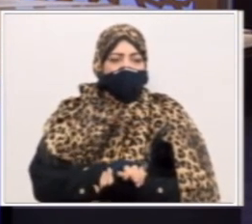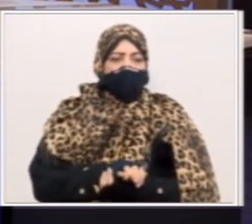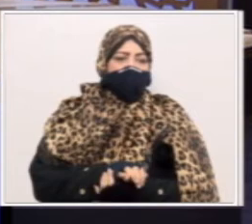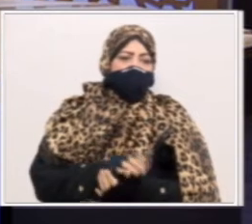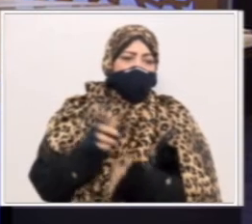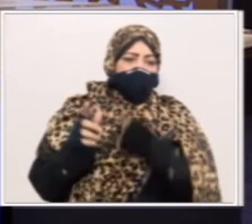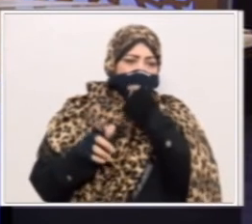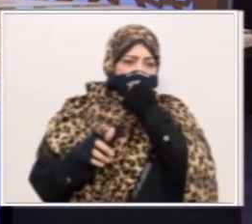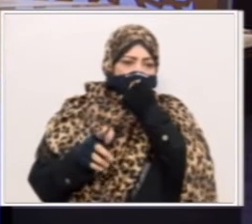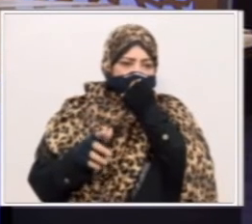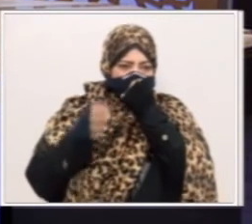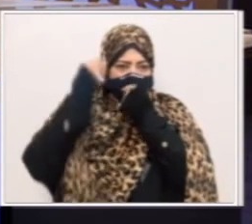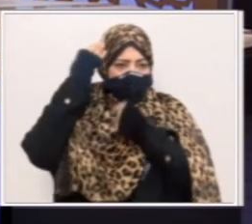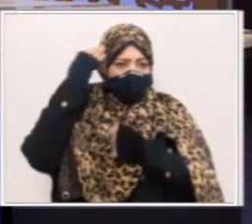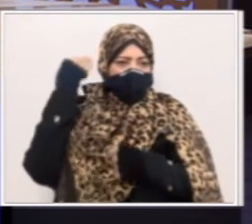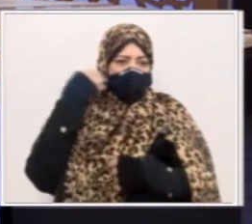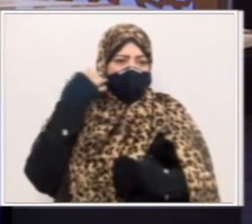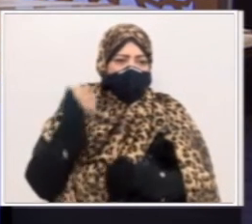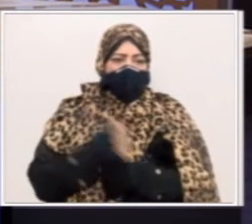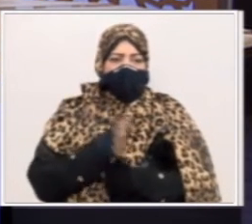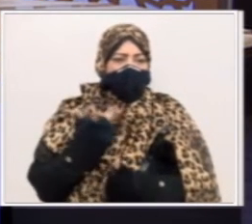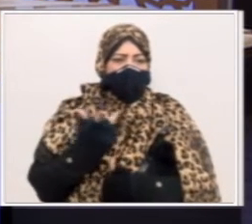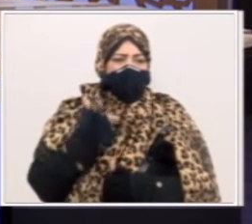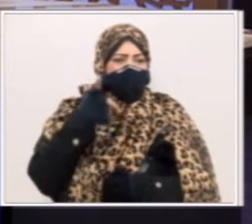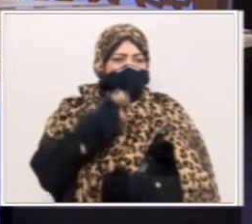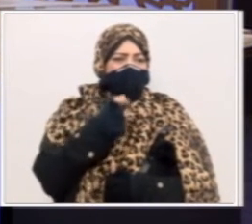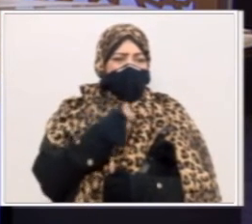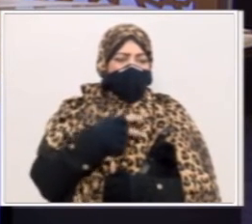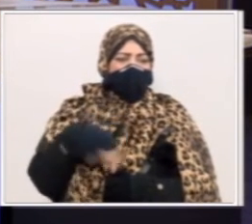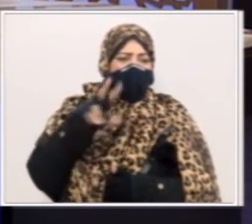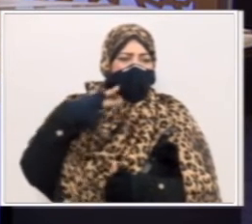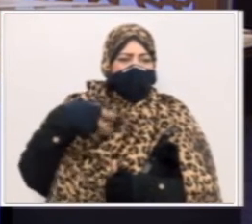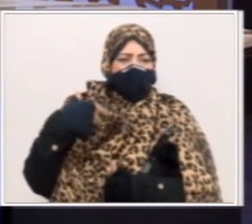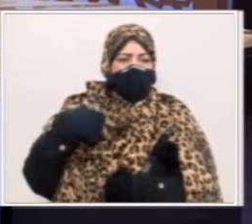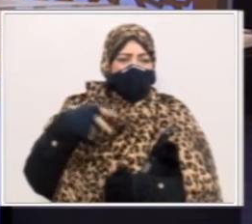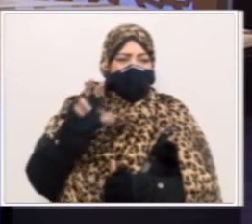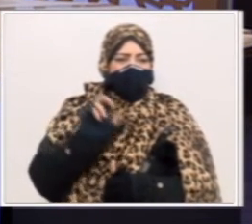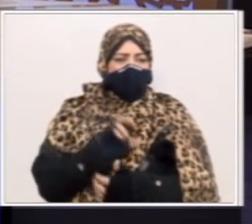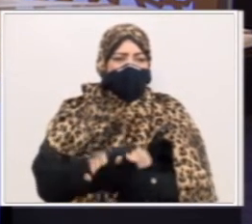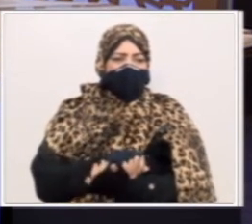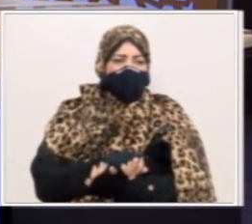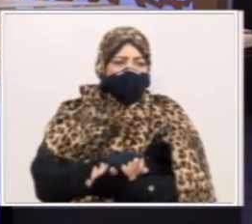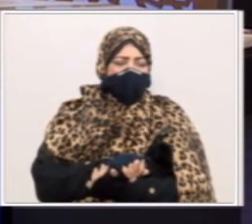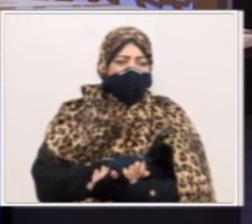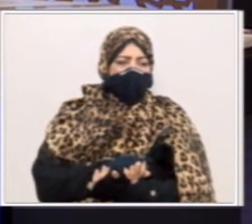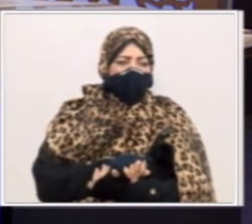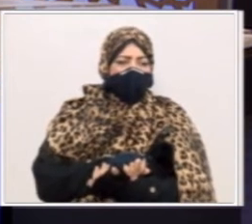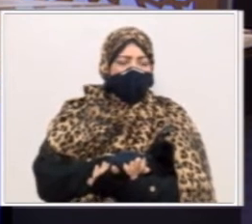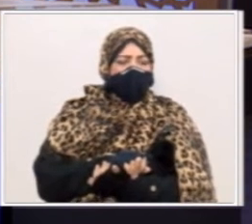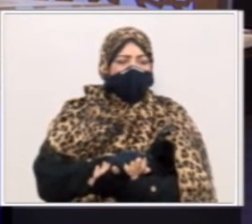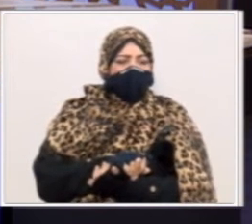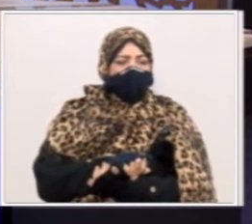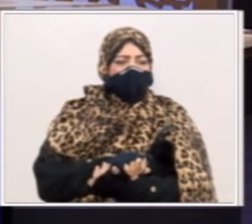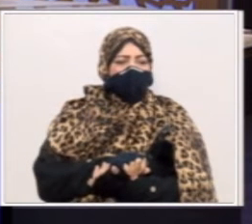ولا يا أستاذ؟ تم السؤال باش نقدر نجاوبك عليه حسب الاكمال السؤال. المحسن قصدي به النساء